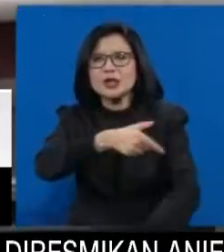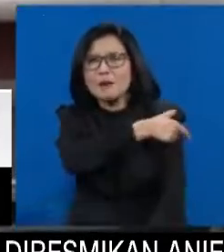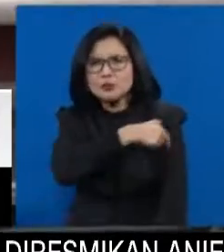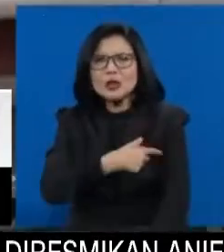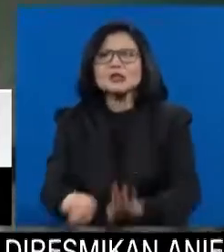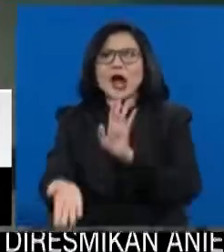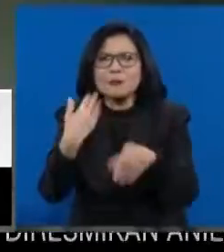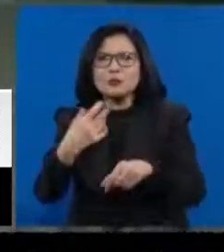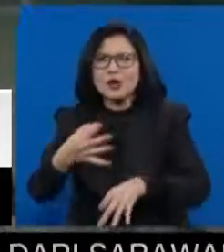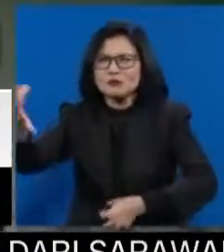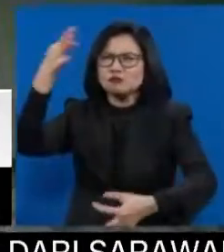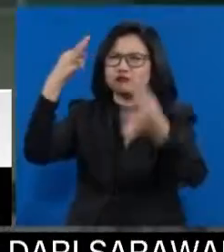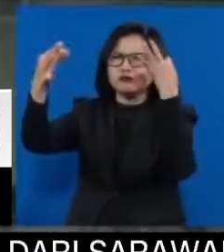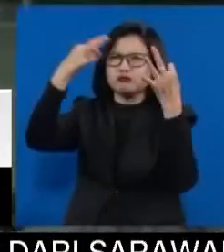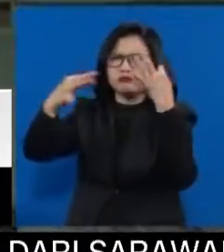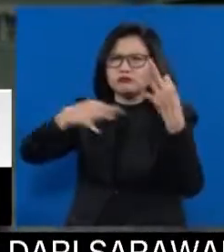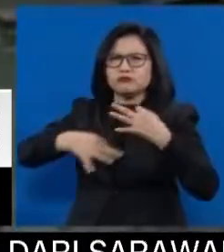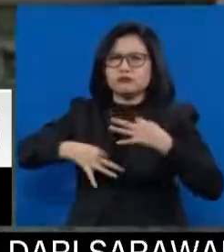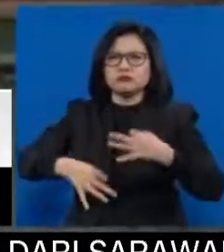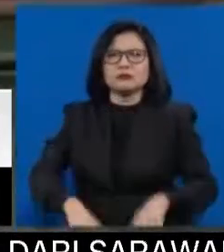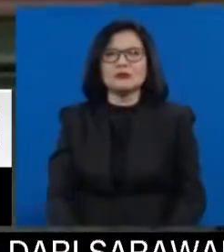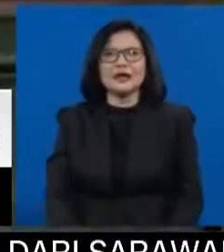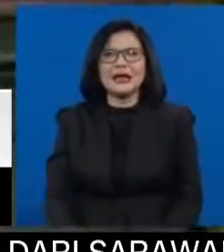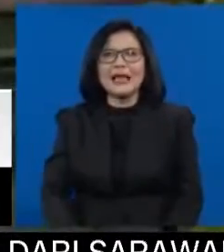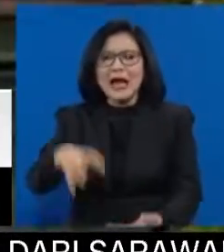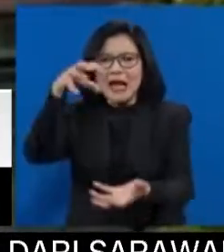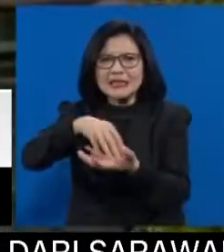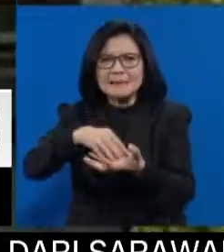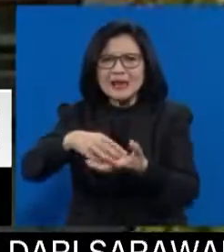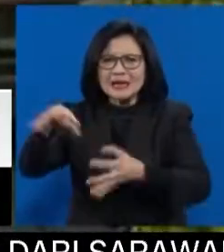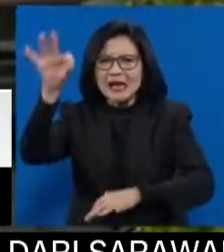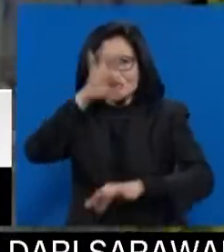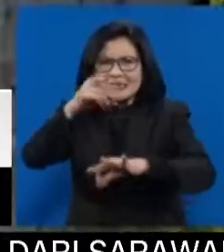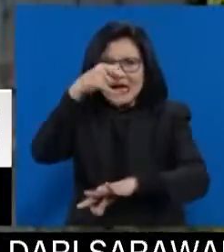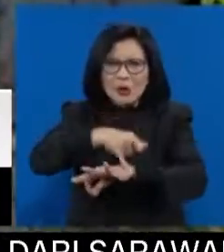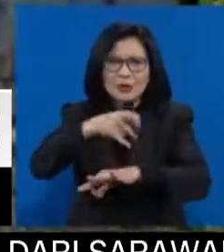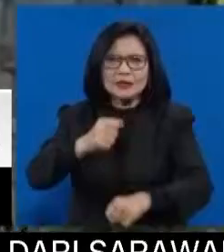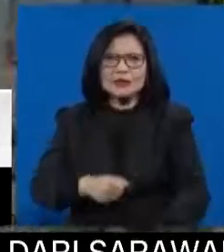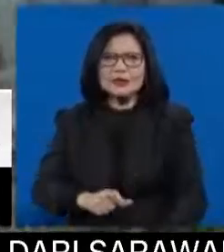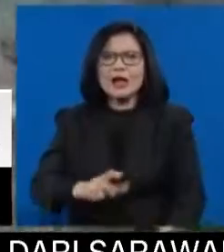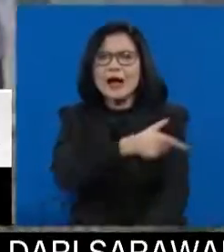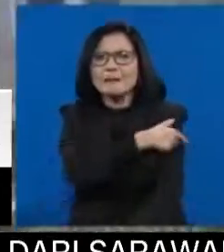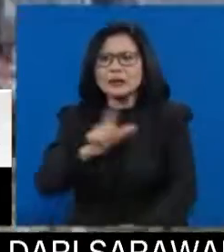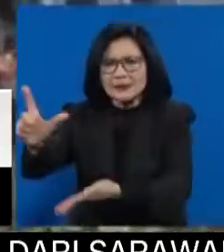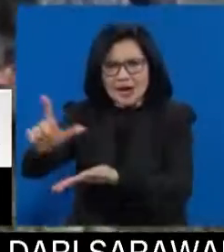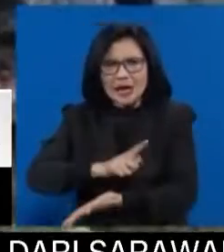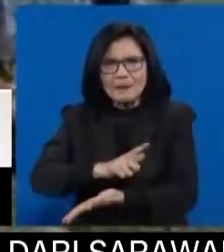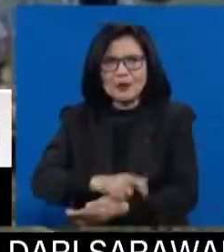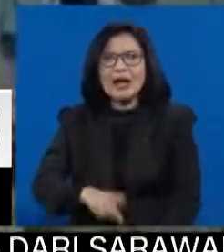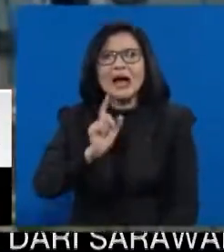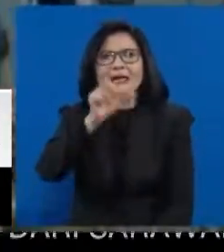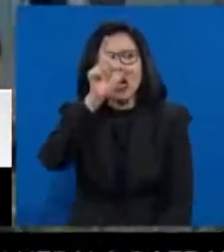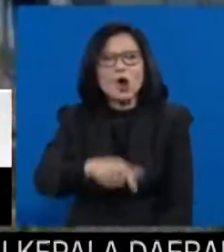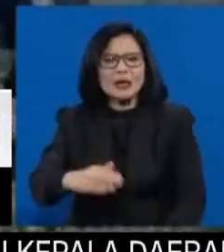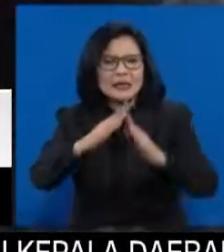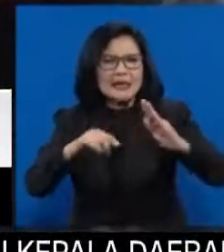berkali-kali diserang kawanan tawon Vespa. Pemusnahan sarang tawon ini setelah petugas menerima laporan pemilik rumah yang terkena